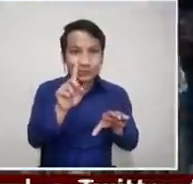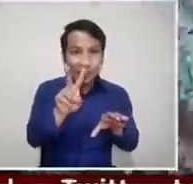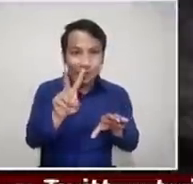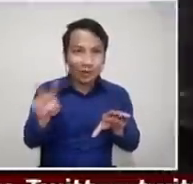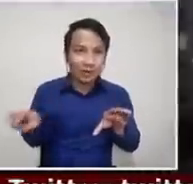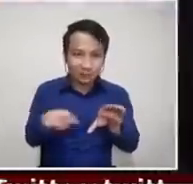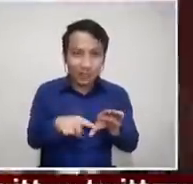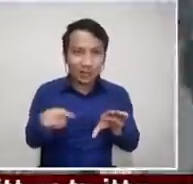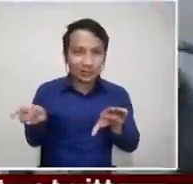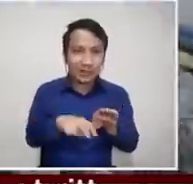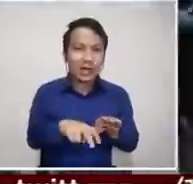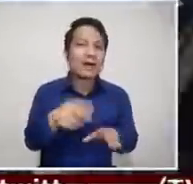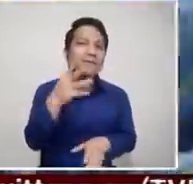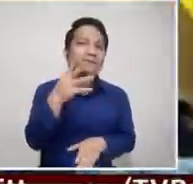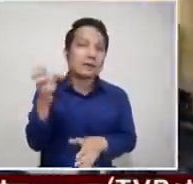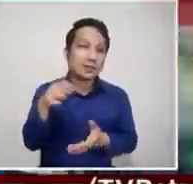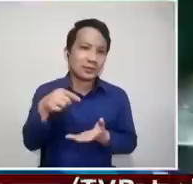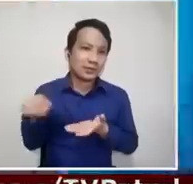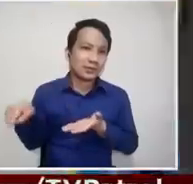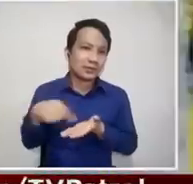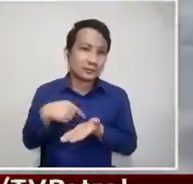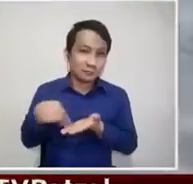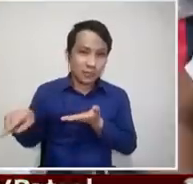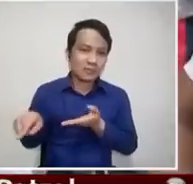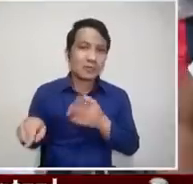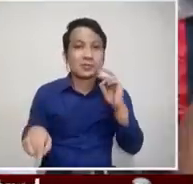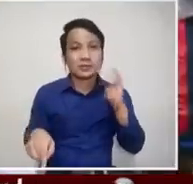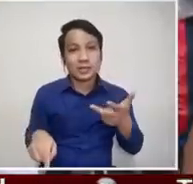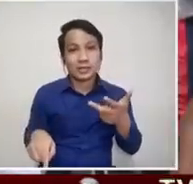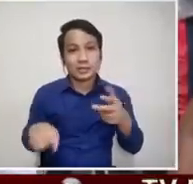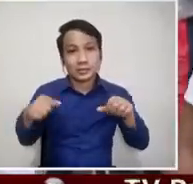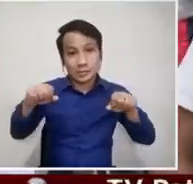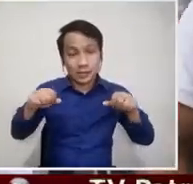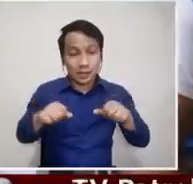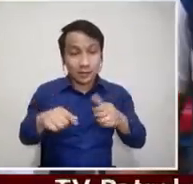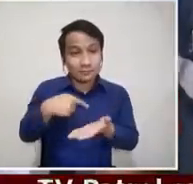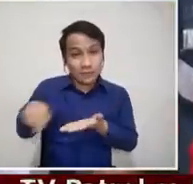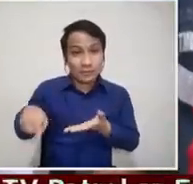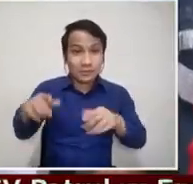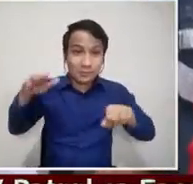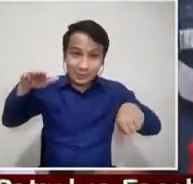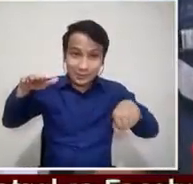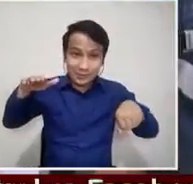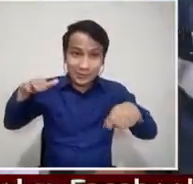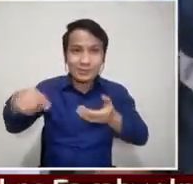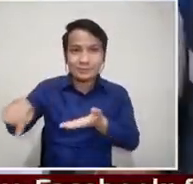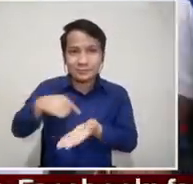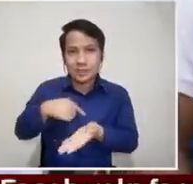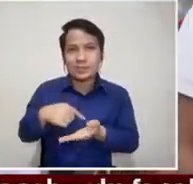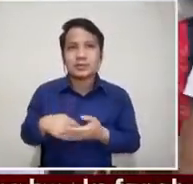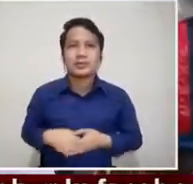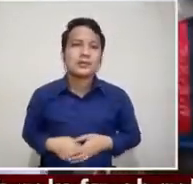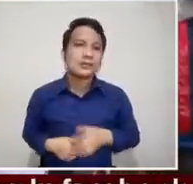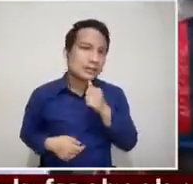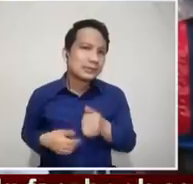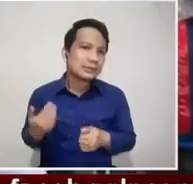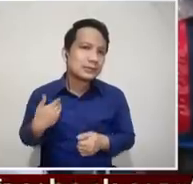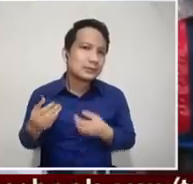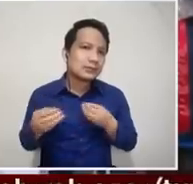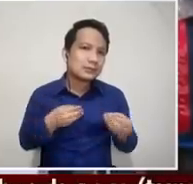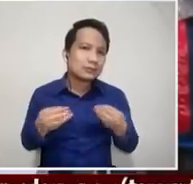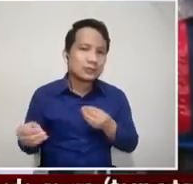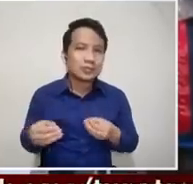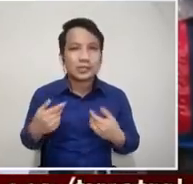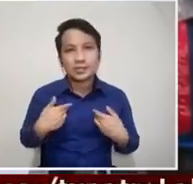500 pesos ang tubos sa bawat tatlong gulo. Hindi naman po sana kami mag-ooperate kasi nga po may pandemic